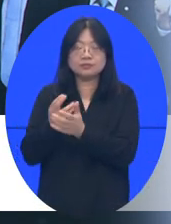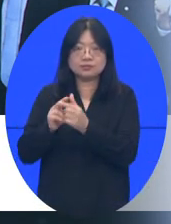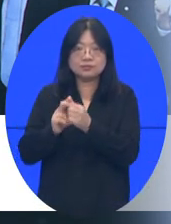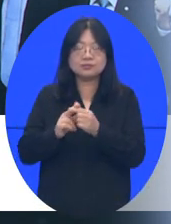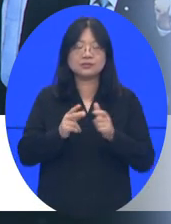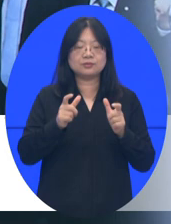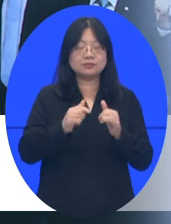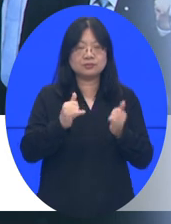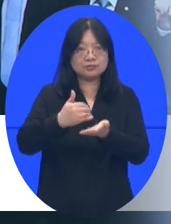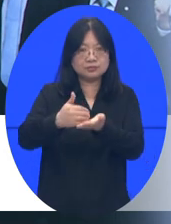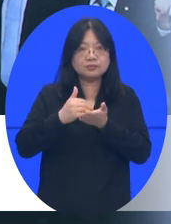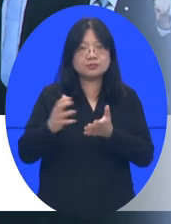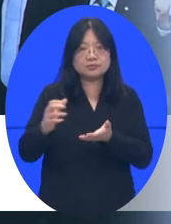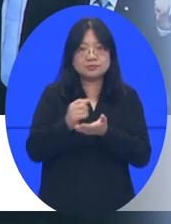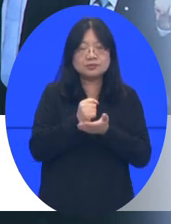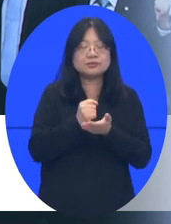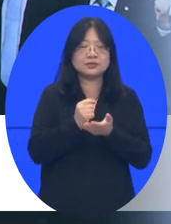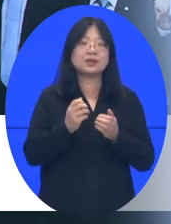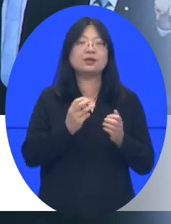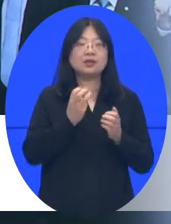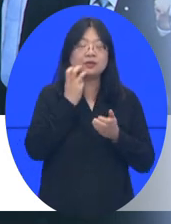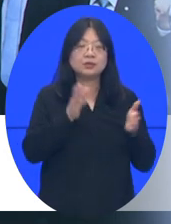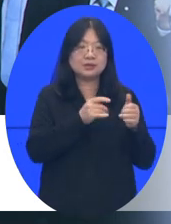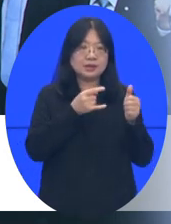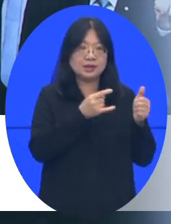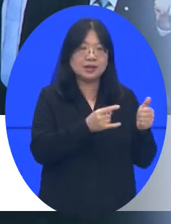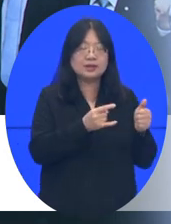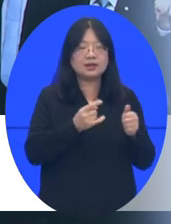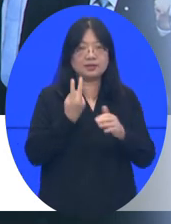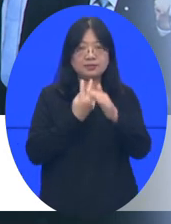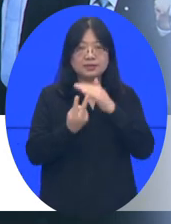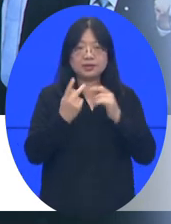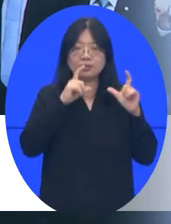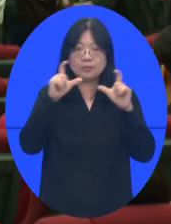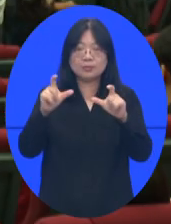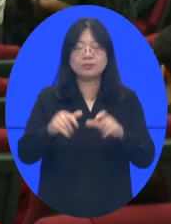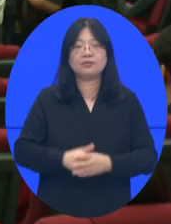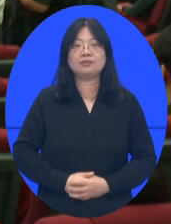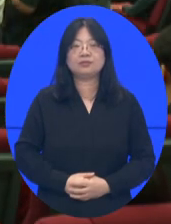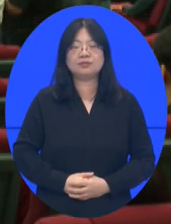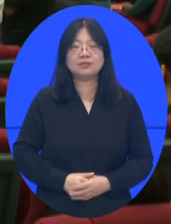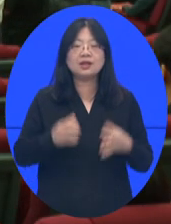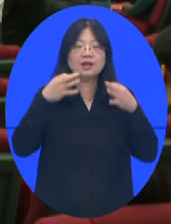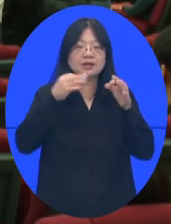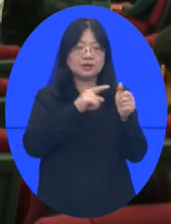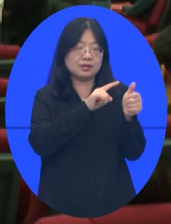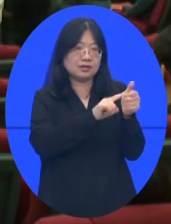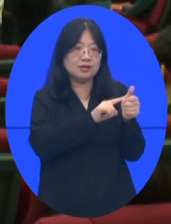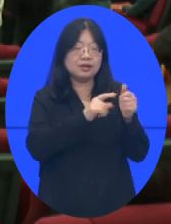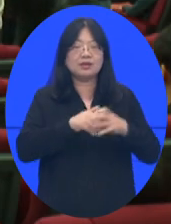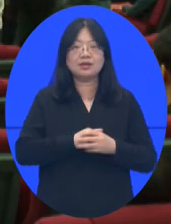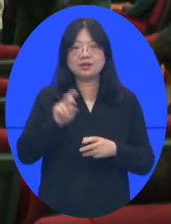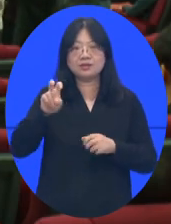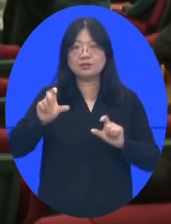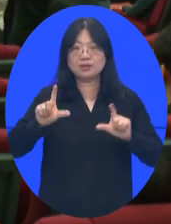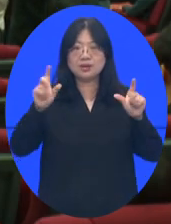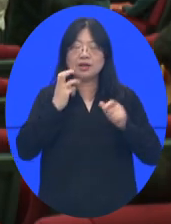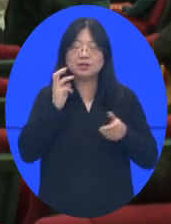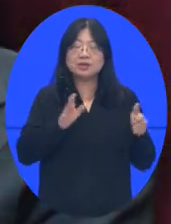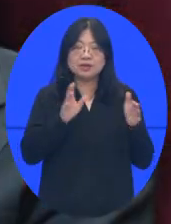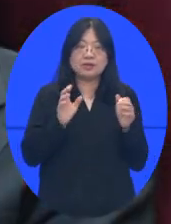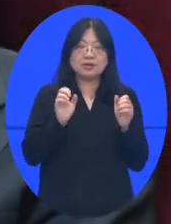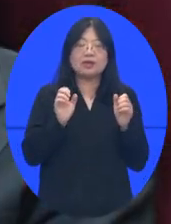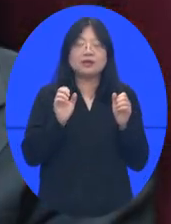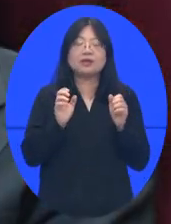앞에 경기북부 특별자치도의 비전을 선포했습니다. 서문영 기자입니다. 김동연 경기도지사가 25일